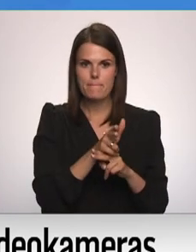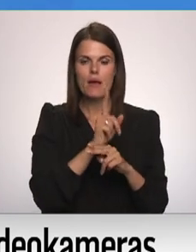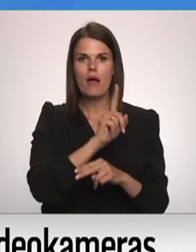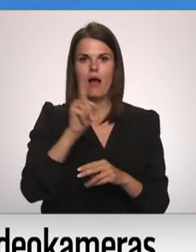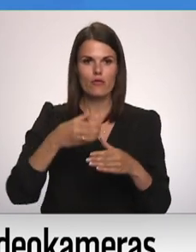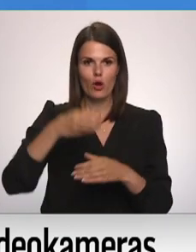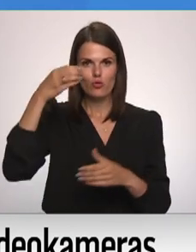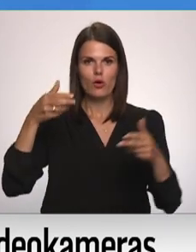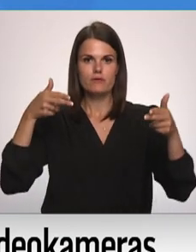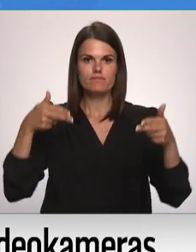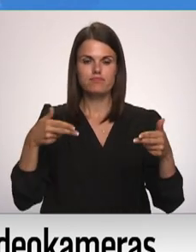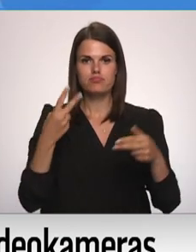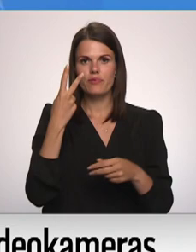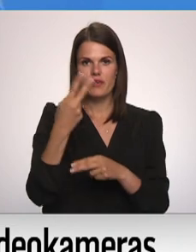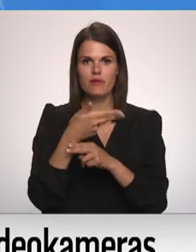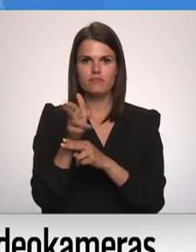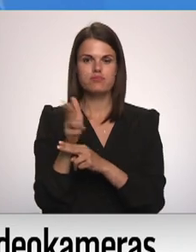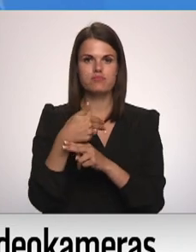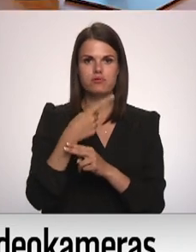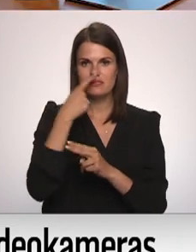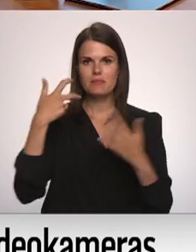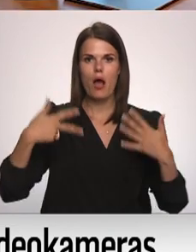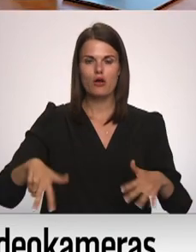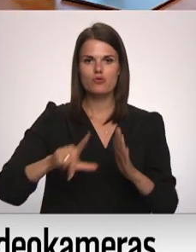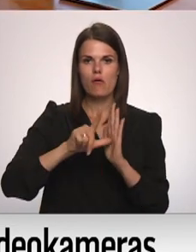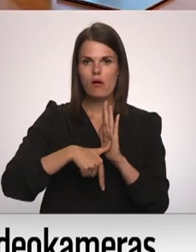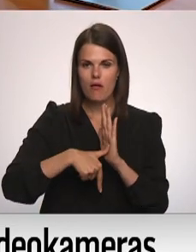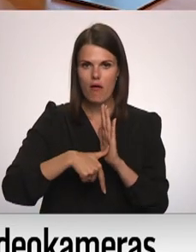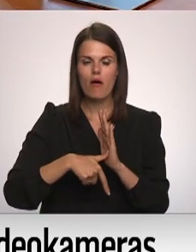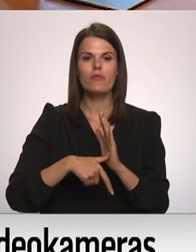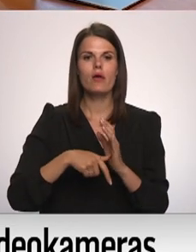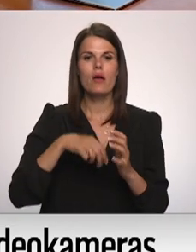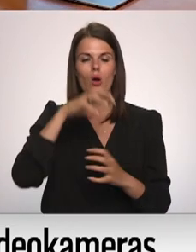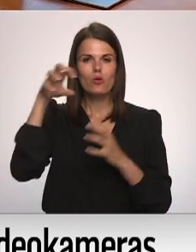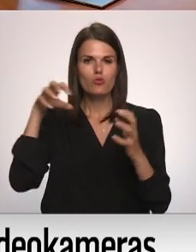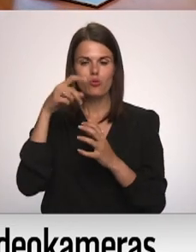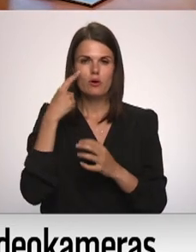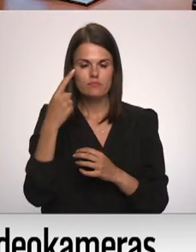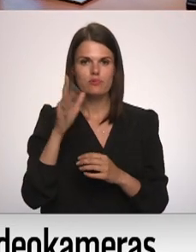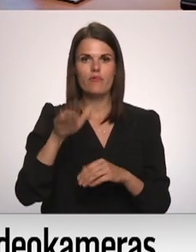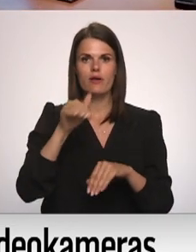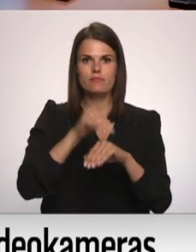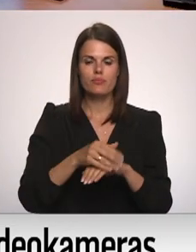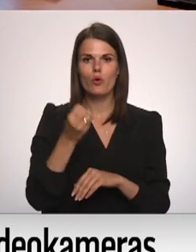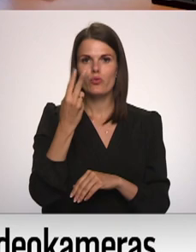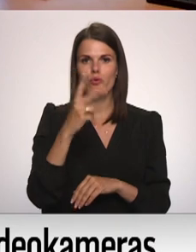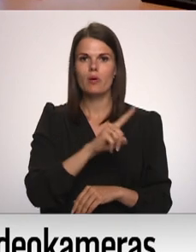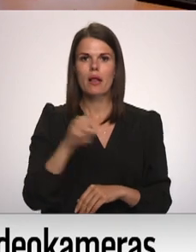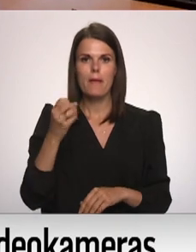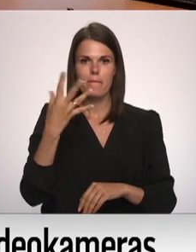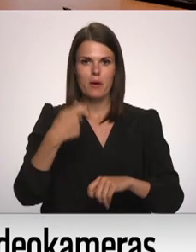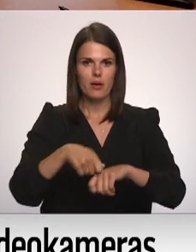divas, kas griežas pa 180 grādiem. Kameras sadūmojumu spēj identificēt 12 līdz 15 km